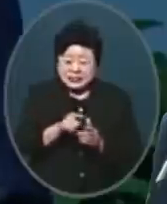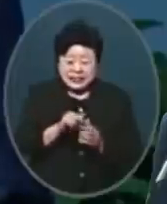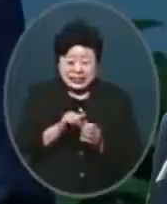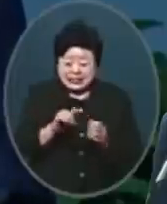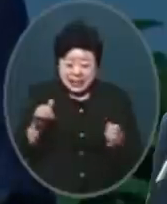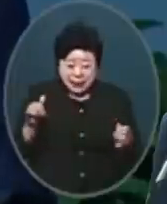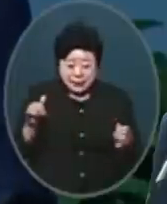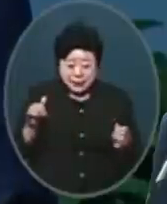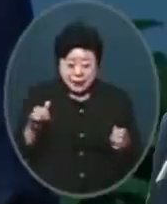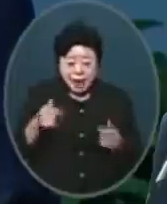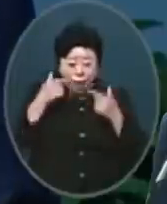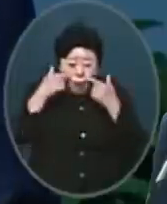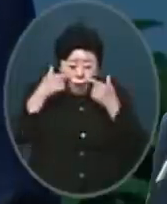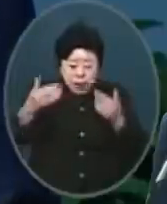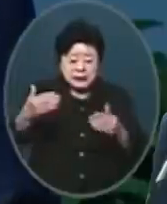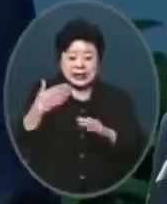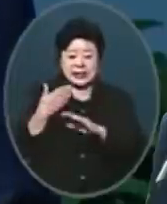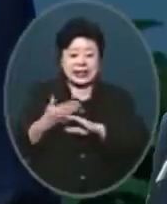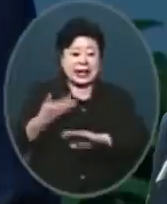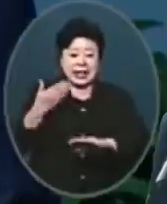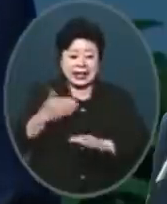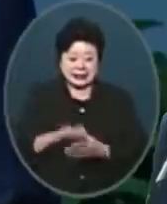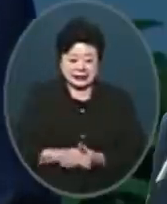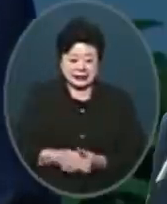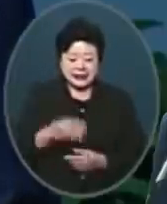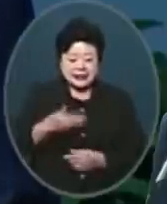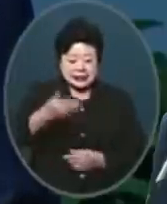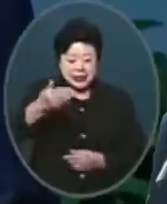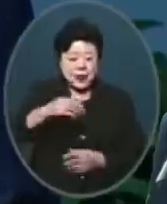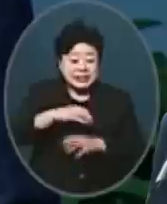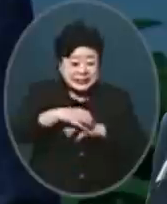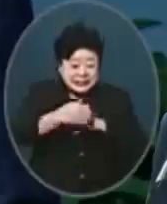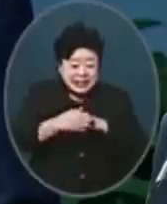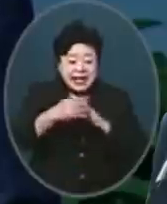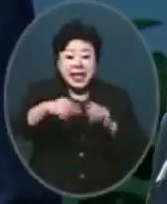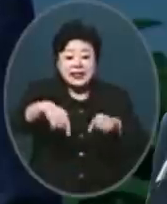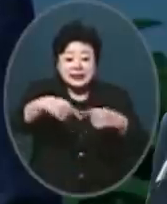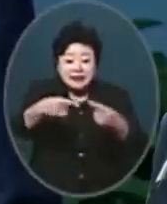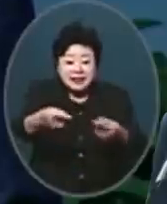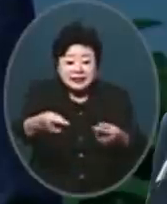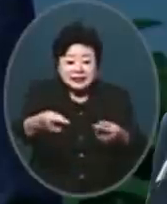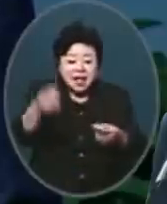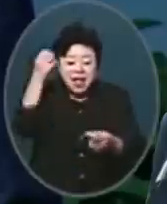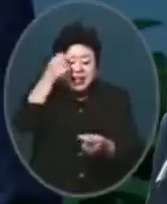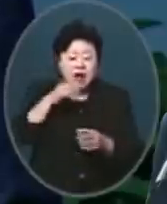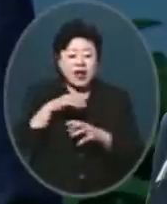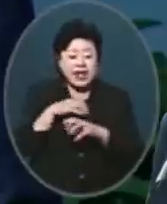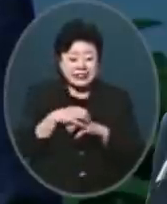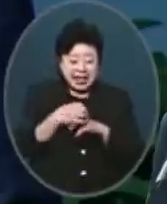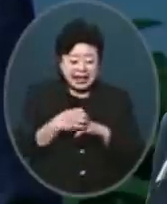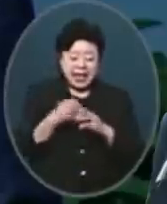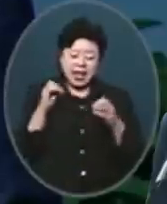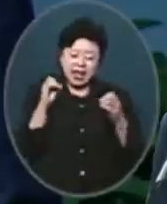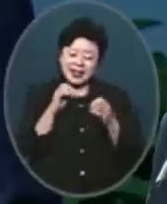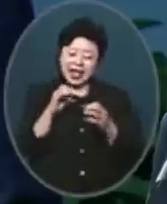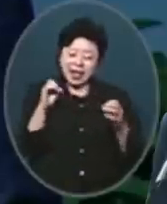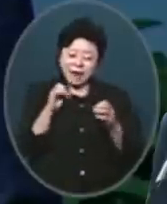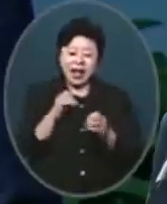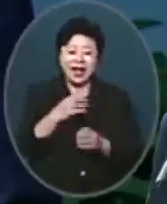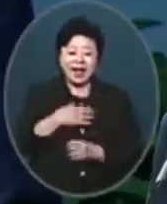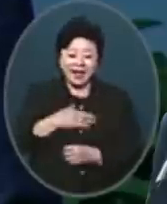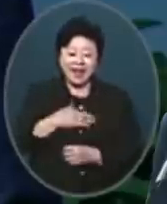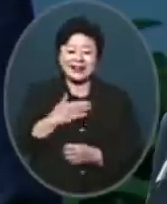사람과 확실하게 4차원의 세계 속에 들어가서 영의 세계에서 대화를 하게 된 것입니다.